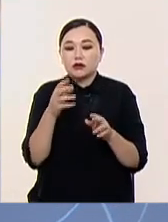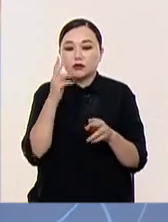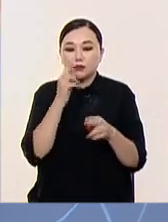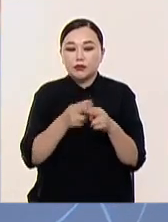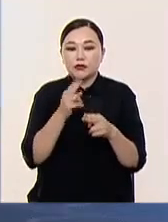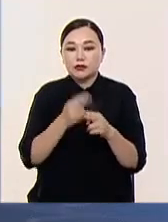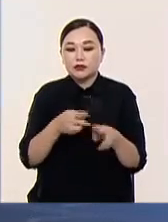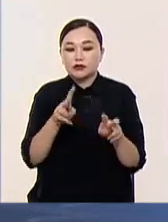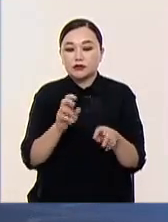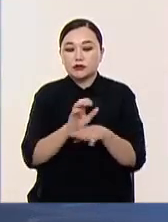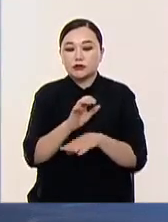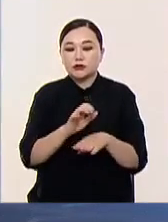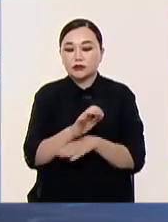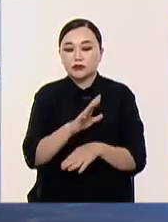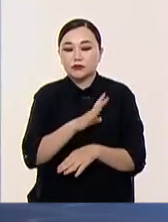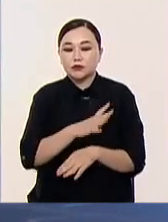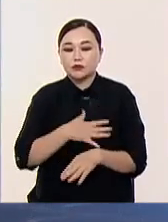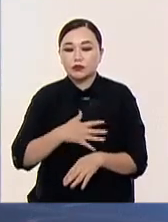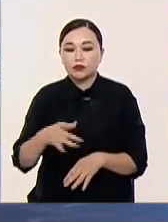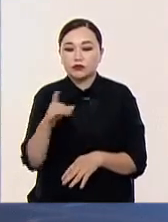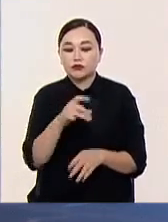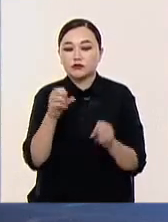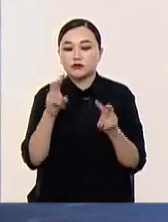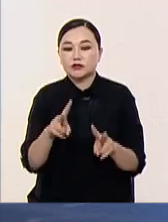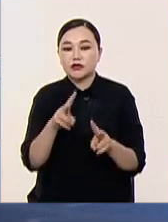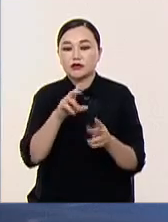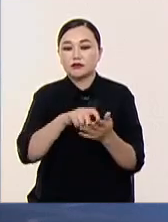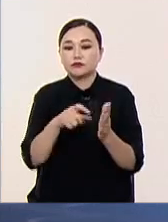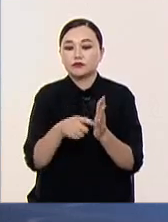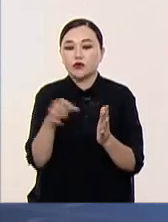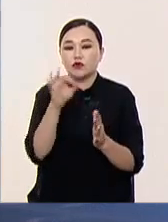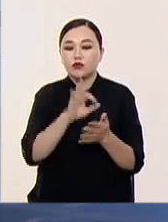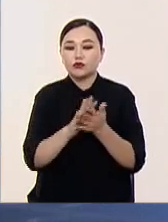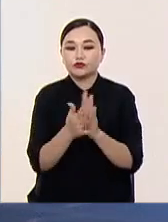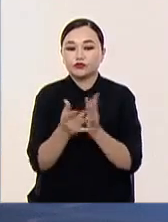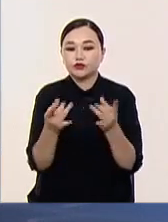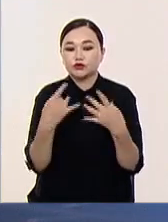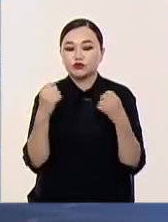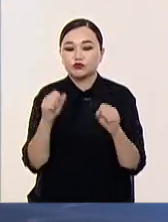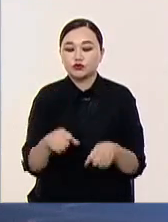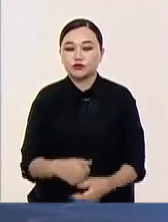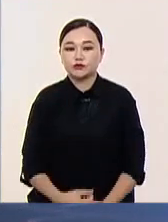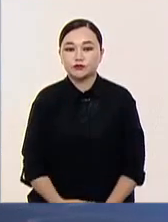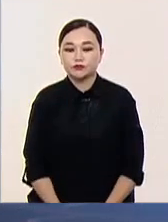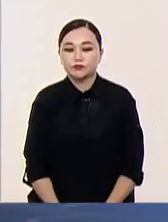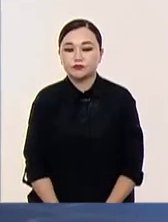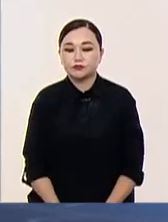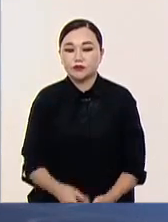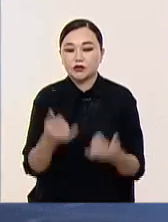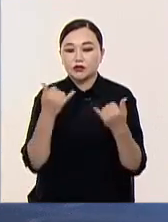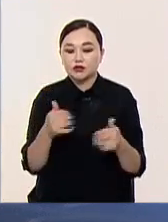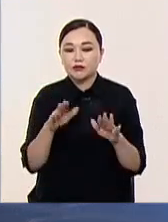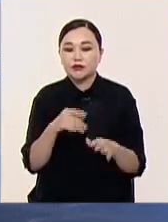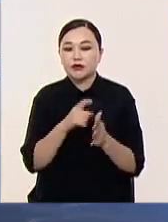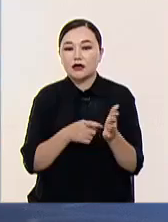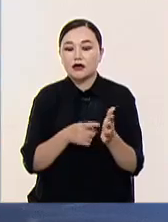жөнелтуде. Өңірлердегі әріптестер арнайы бекеттердегі жағдай туралы айтып берсін. Әріптестер. Дәл қазір